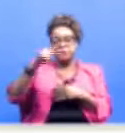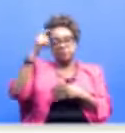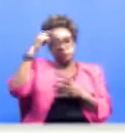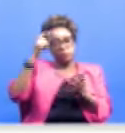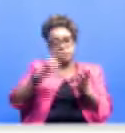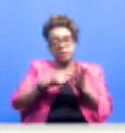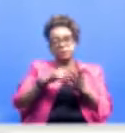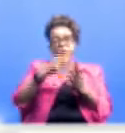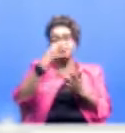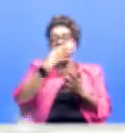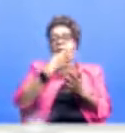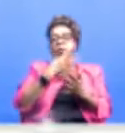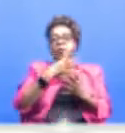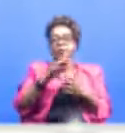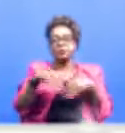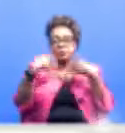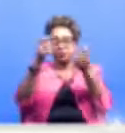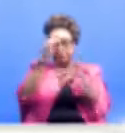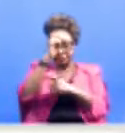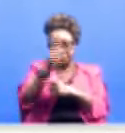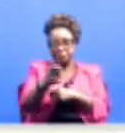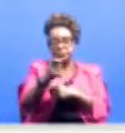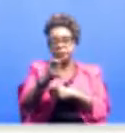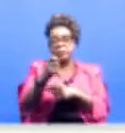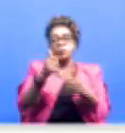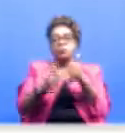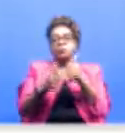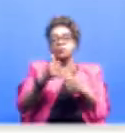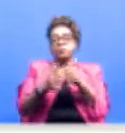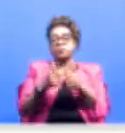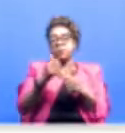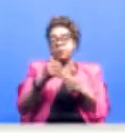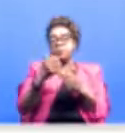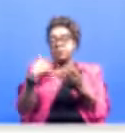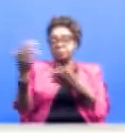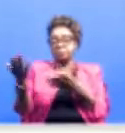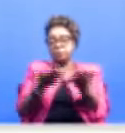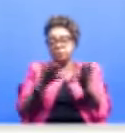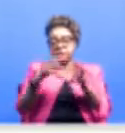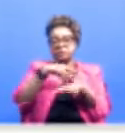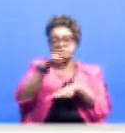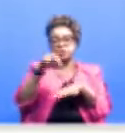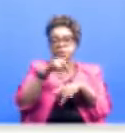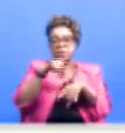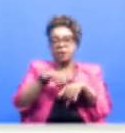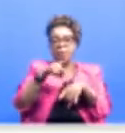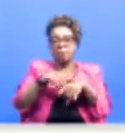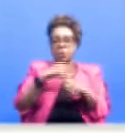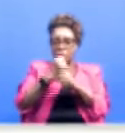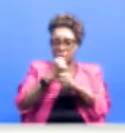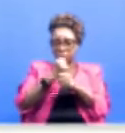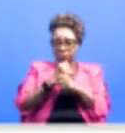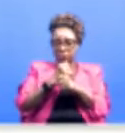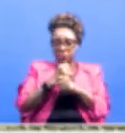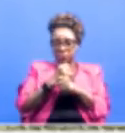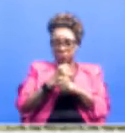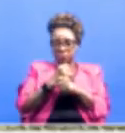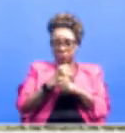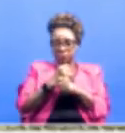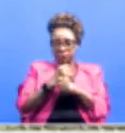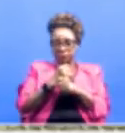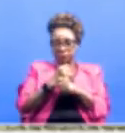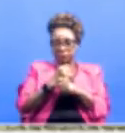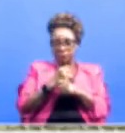Zamani Na kuwapa heshima kutokana Na hadhi walioiletea taifa wakati walipokuwa wakishindana mwaka Wa